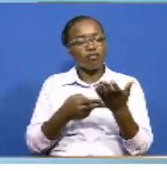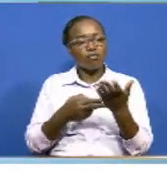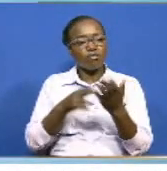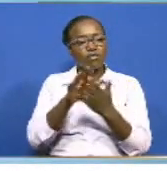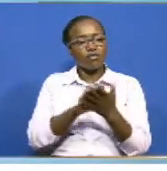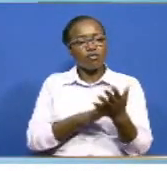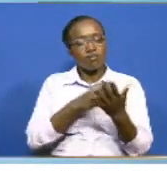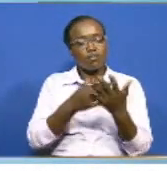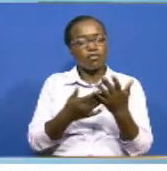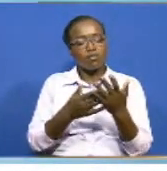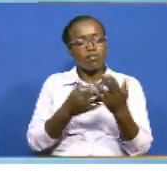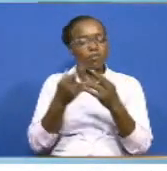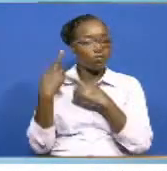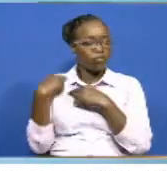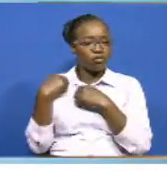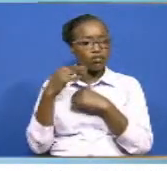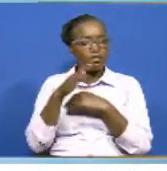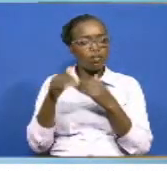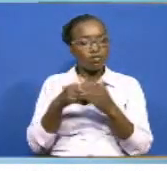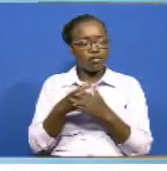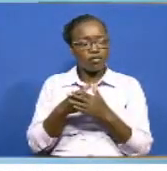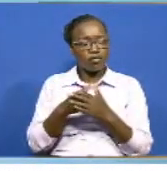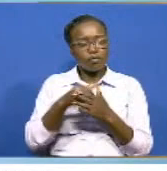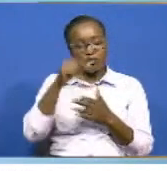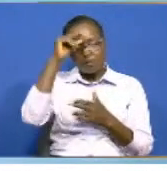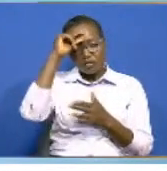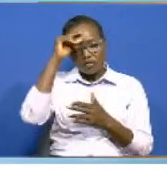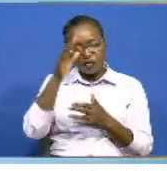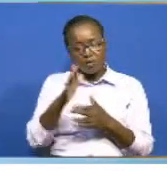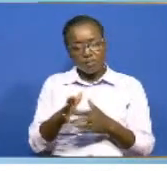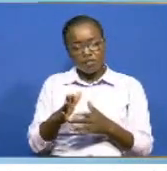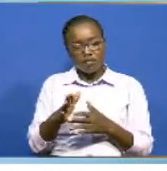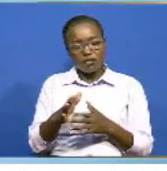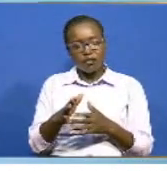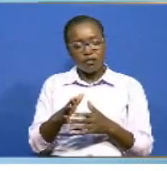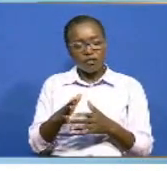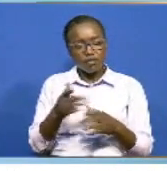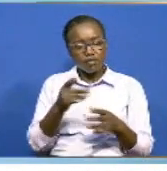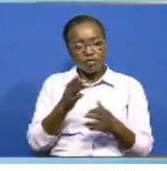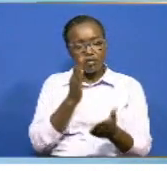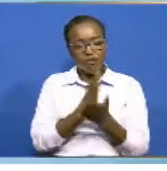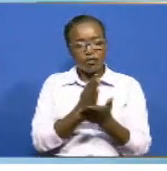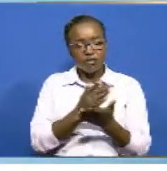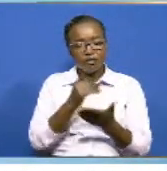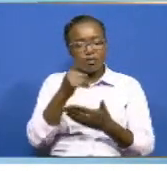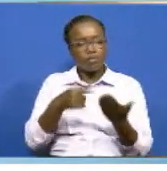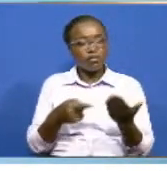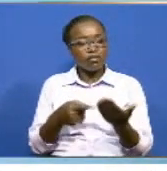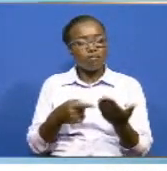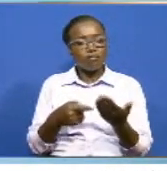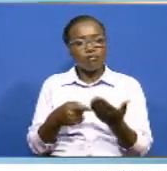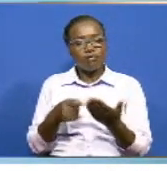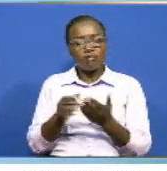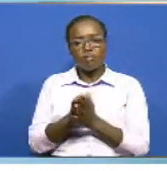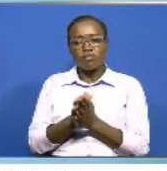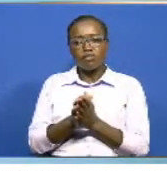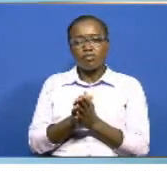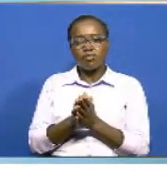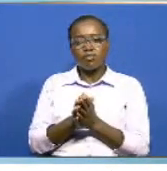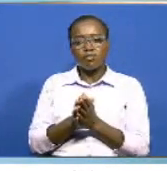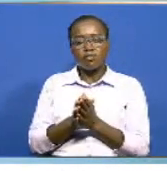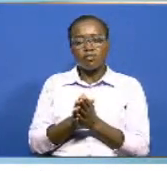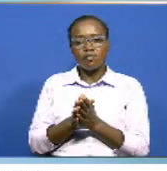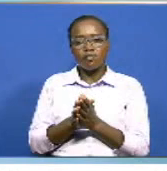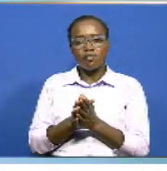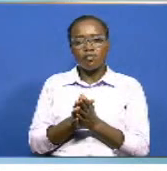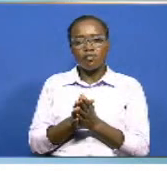la serikali, ni jukumu la sisi kama watumizi. Na ukweli ni kwamba vile nilisema awali ya kwamba